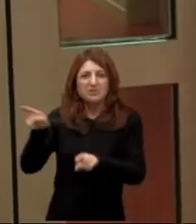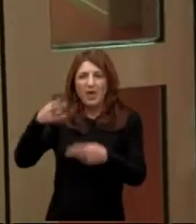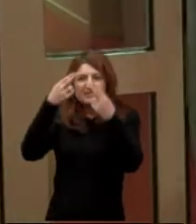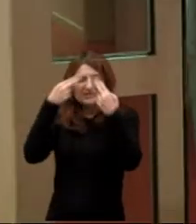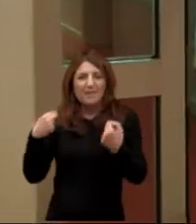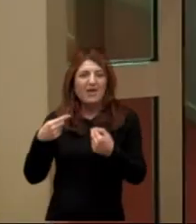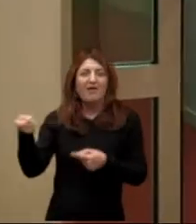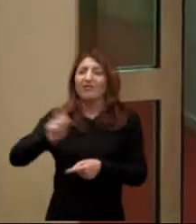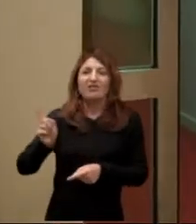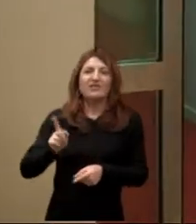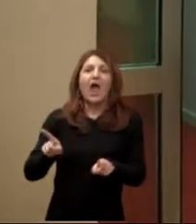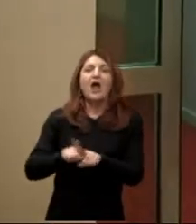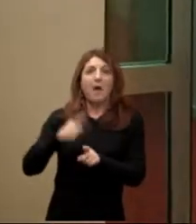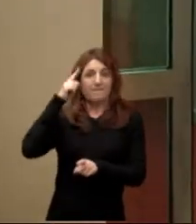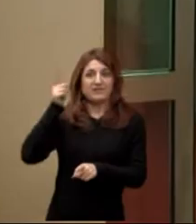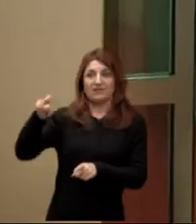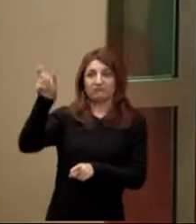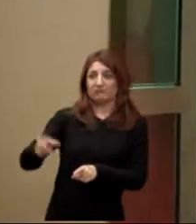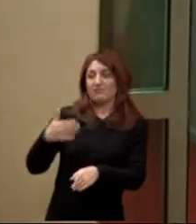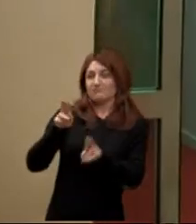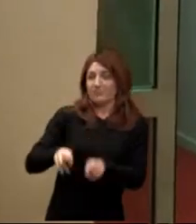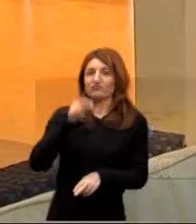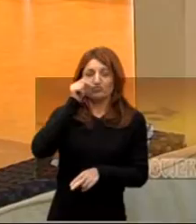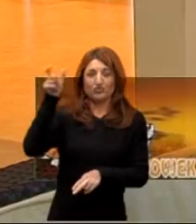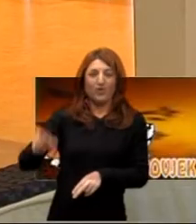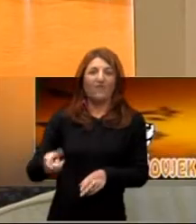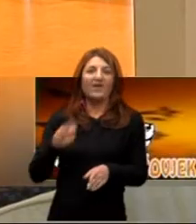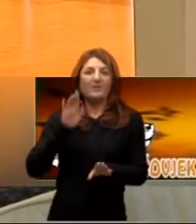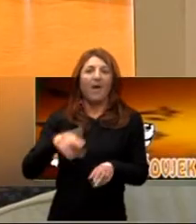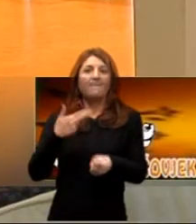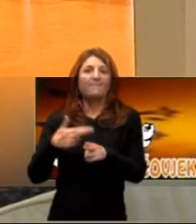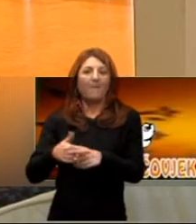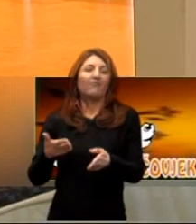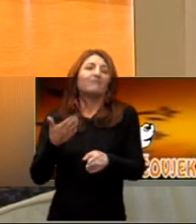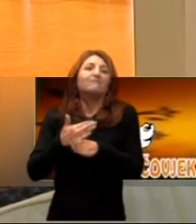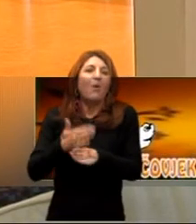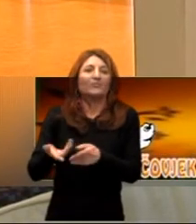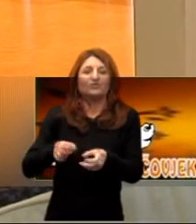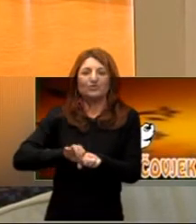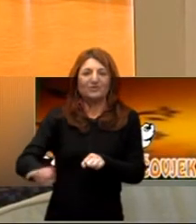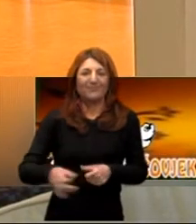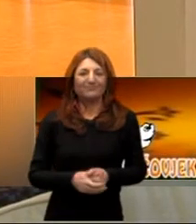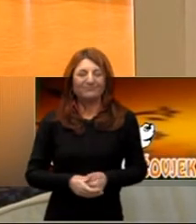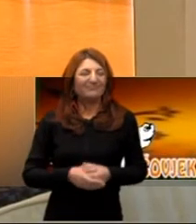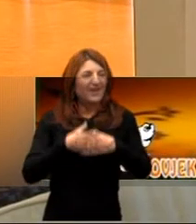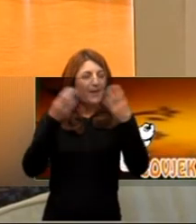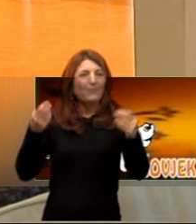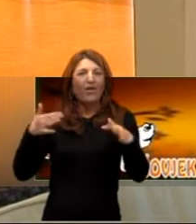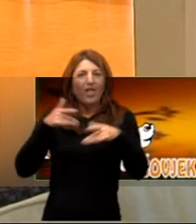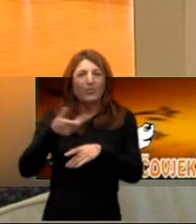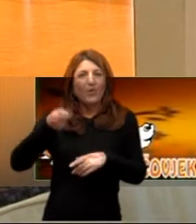ne osobe koje se kreću uz pomoć pomagala. To je jedna barijera koja se nalazi u glavama, koja je isto tako